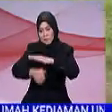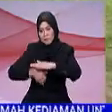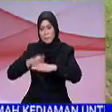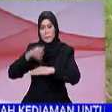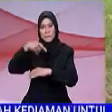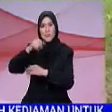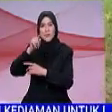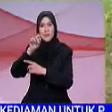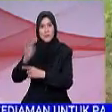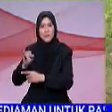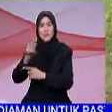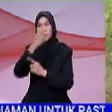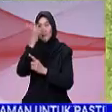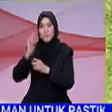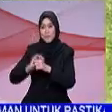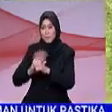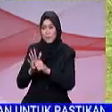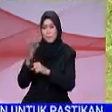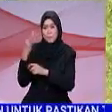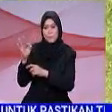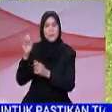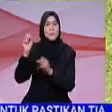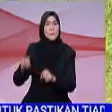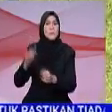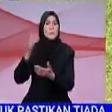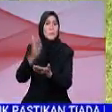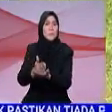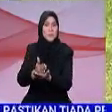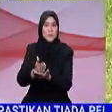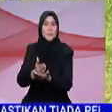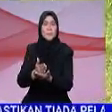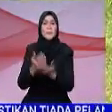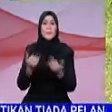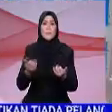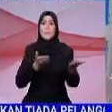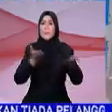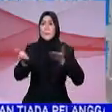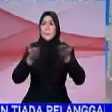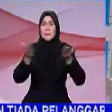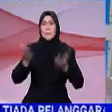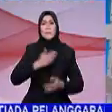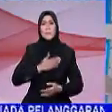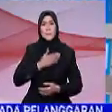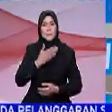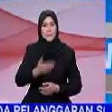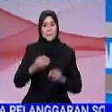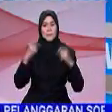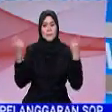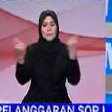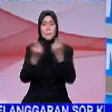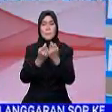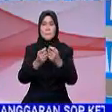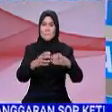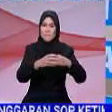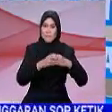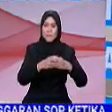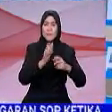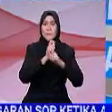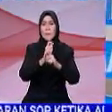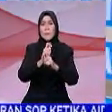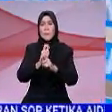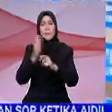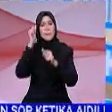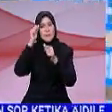izin agar wabak COVID-19 dapat diputuskan. Jasa dan pengorbanan pasukan pertahanan tidak mampu dibalas dan